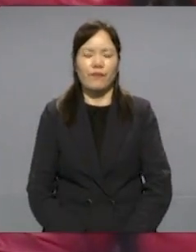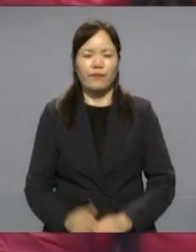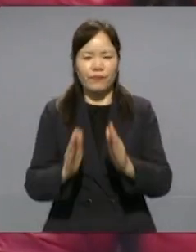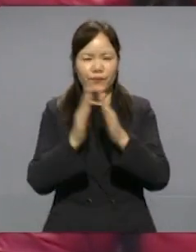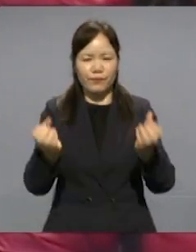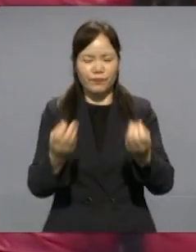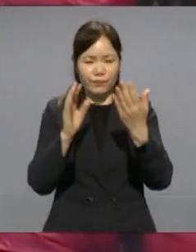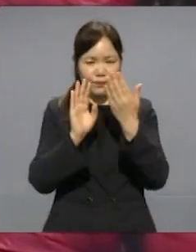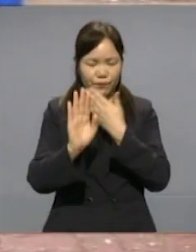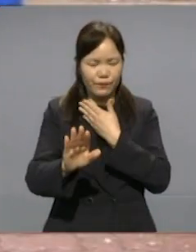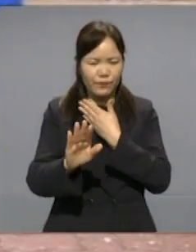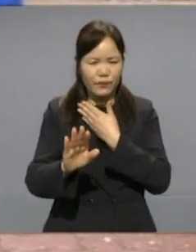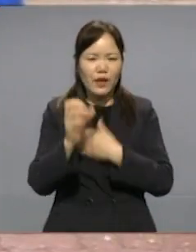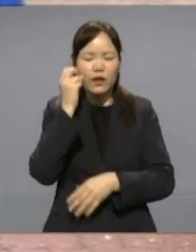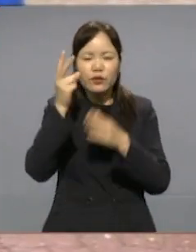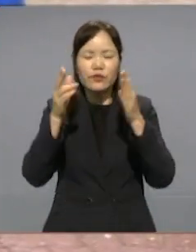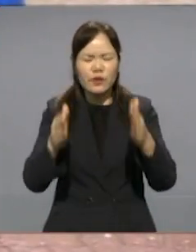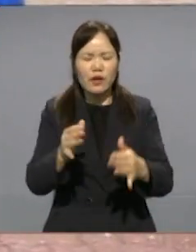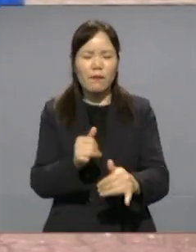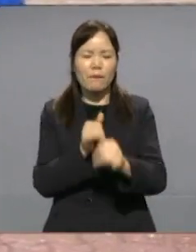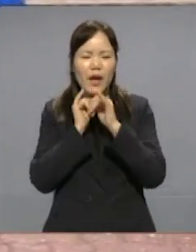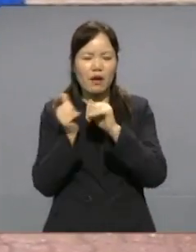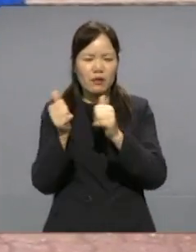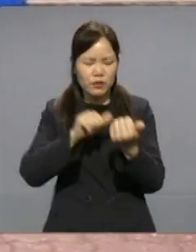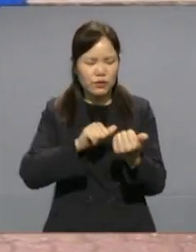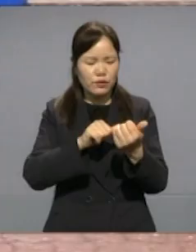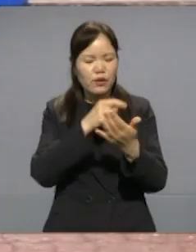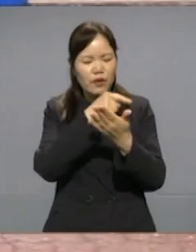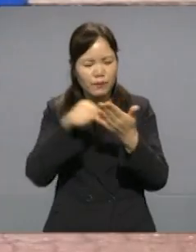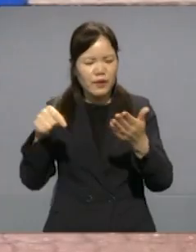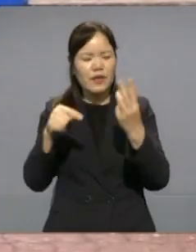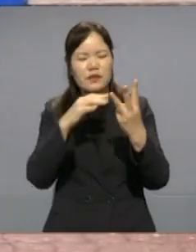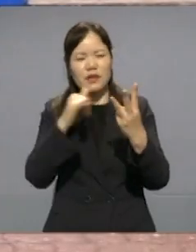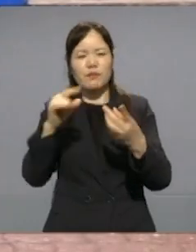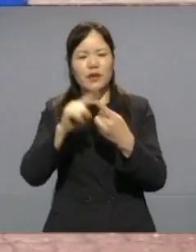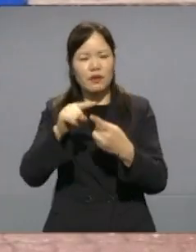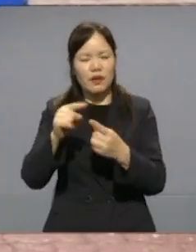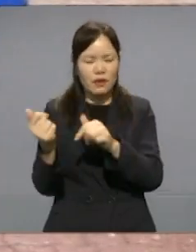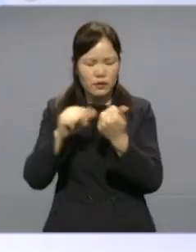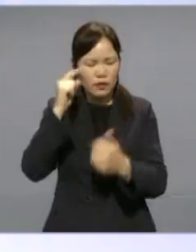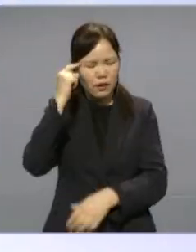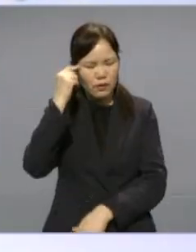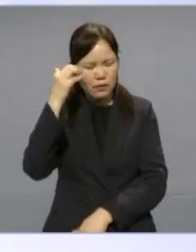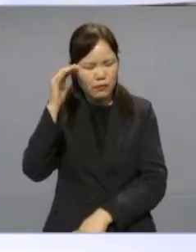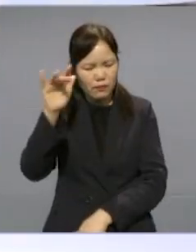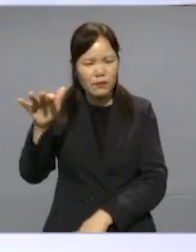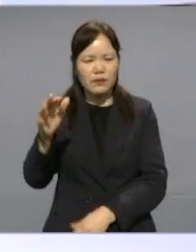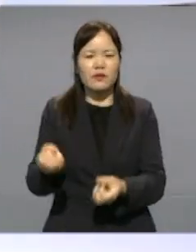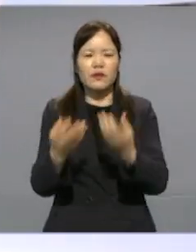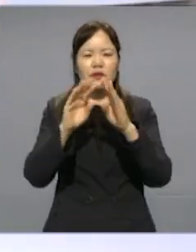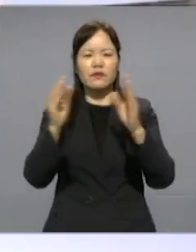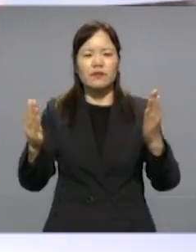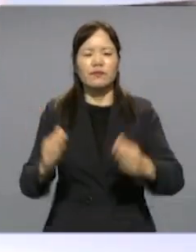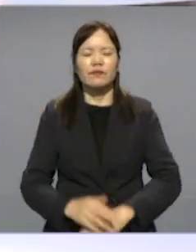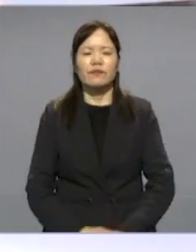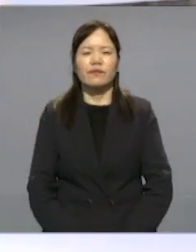출범식 이후에는 최근 두 달 사이 극단적 선택을 한 피해자 3명에 대한 추모 행사가 열릴 예정입니다.